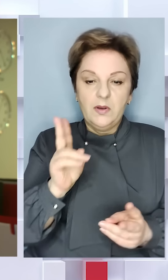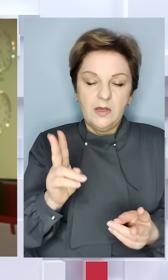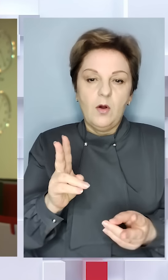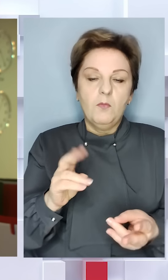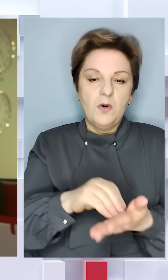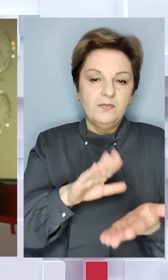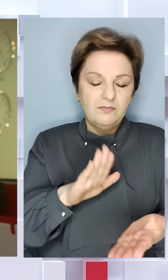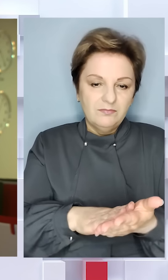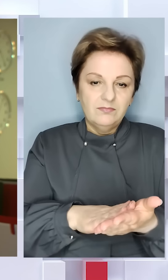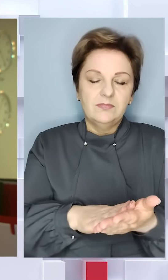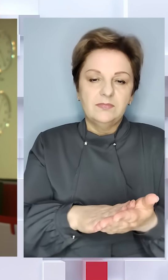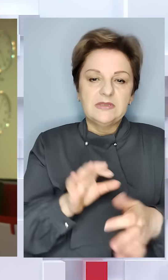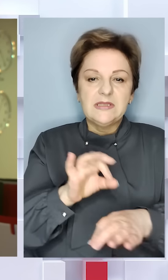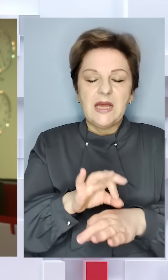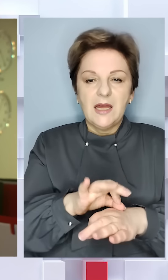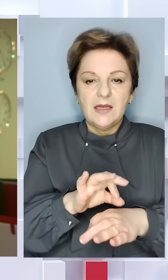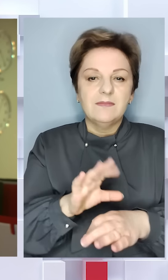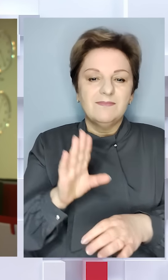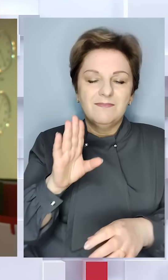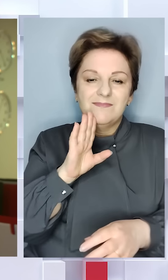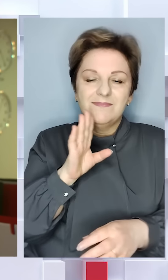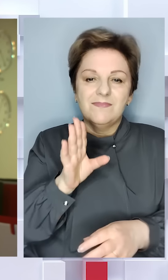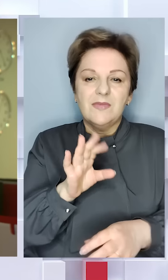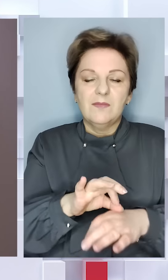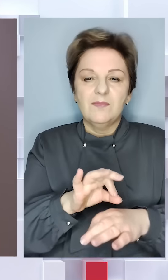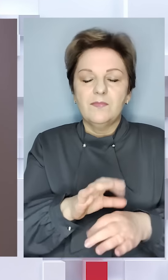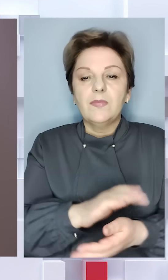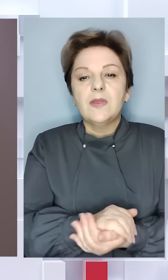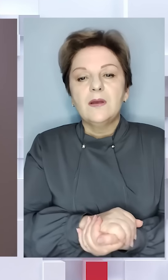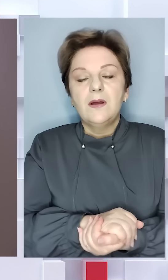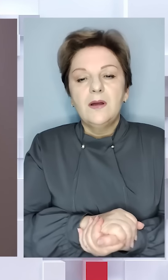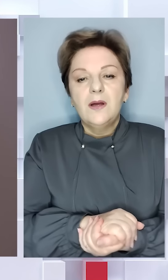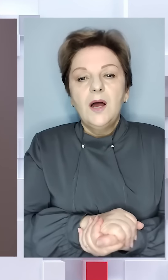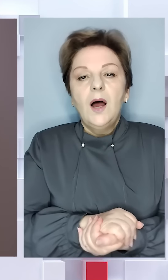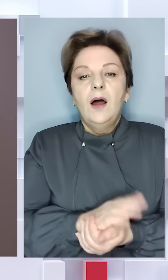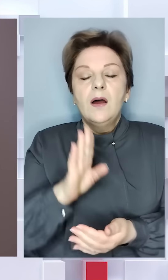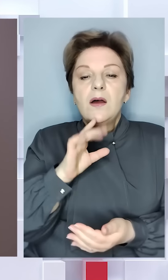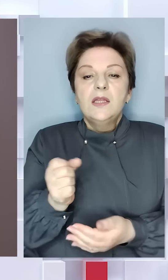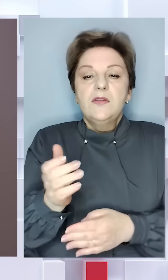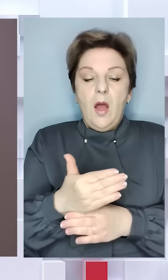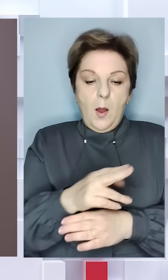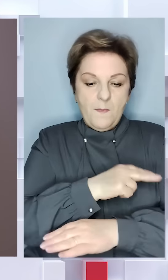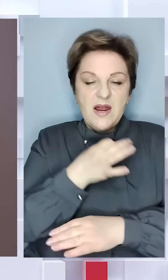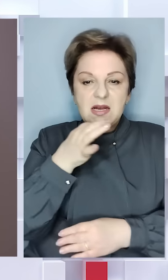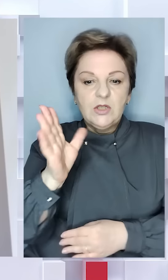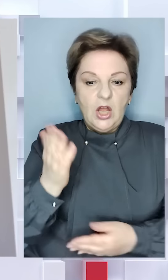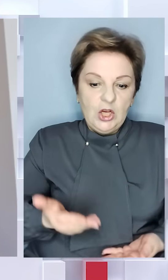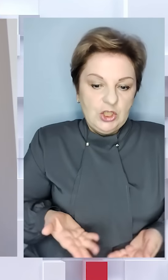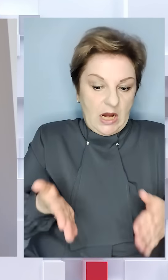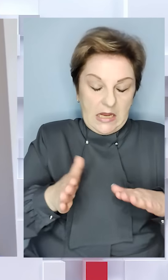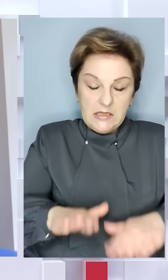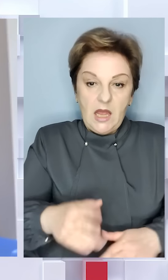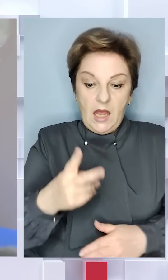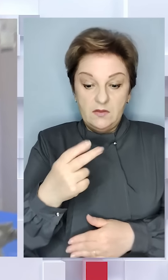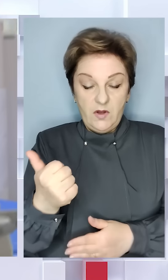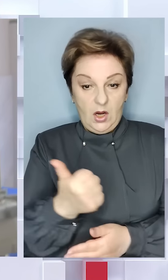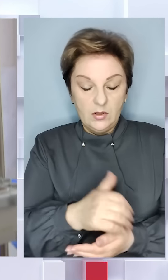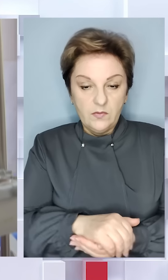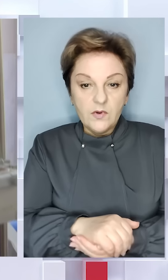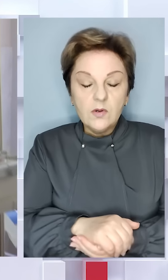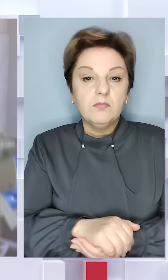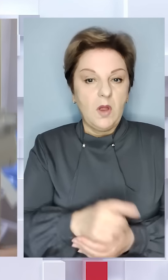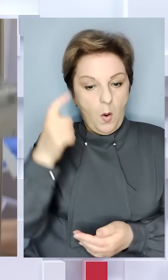діагноз, розкаже кореспондентка ТСН Світлана Березівська. Вікторії з Маріуполя медики сказали, що жити їй залишились 2 тижні.